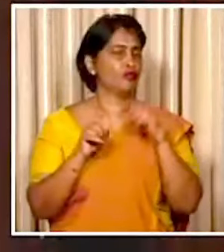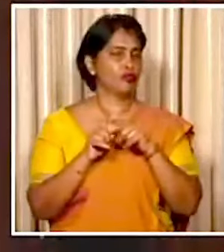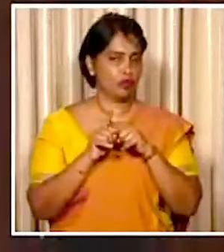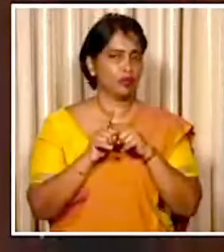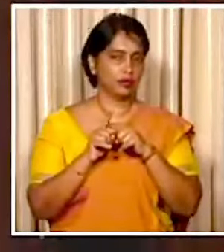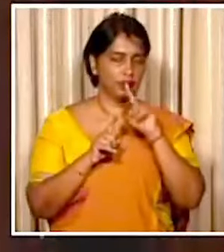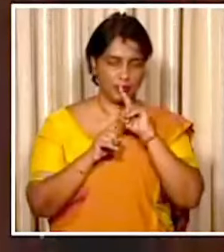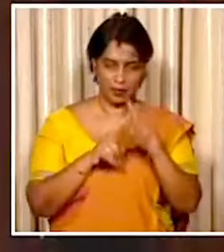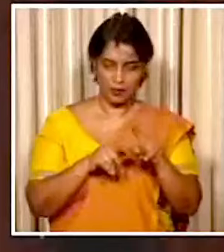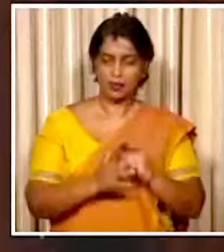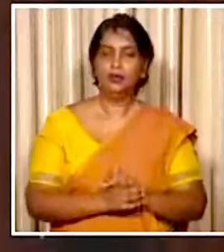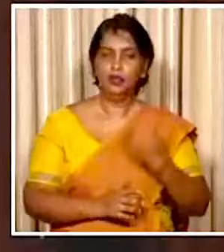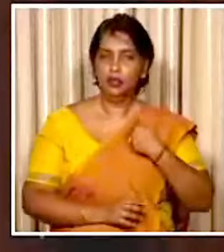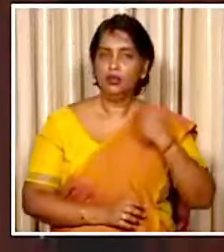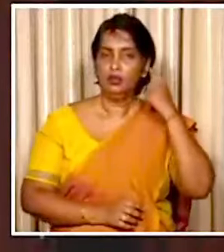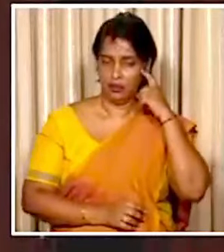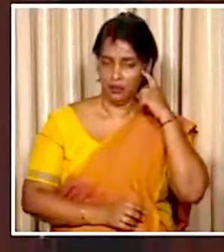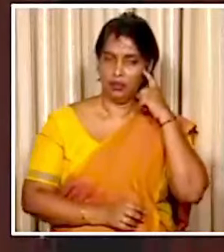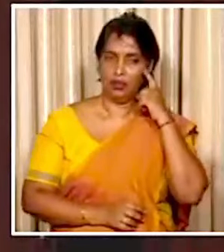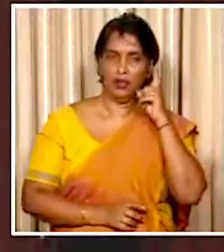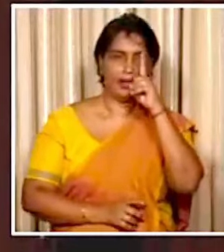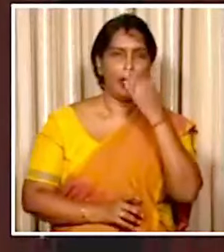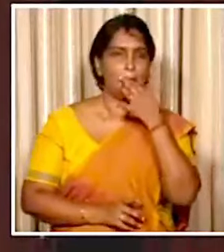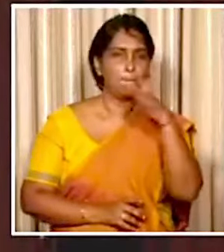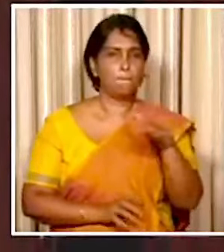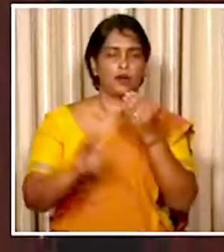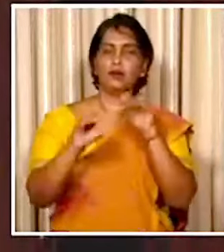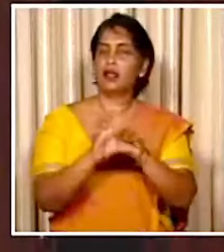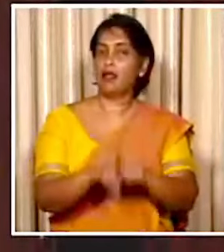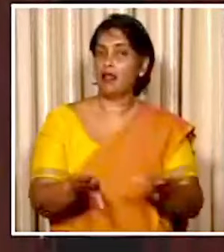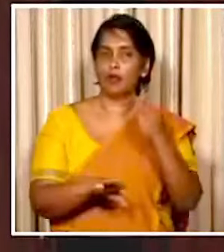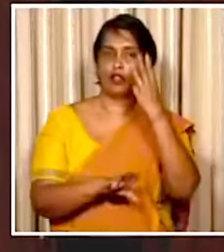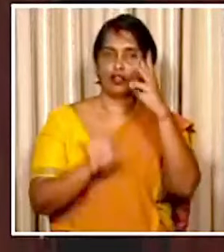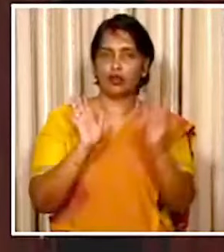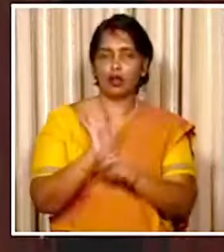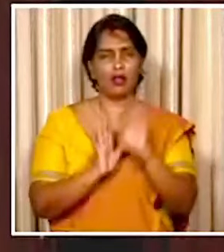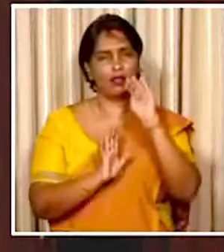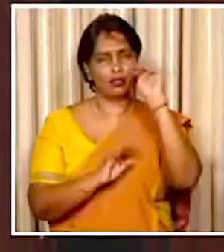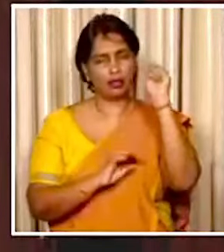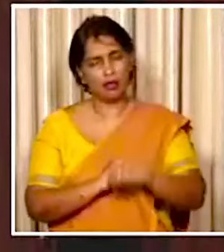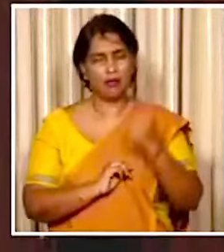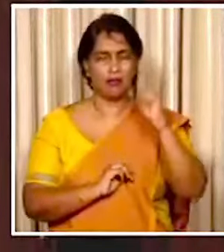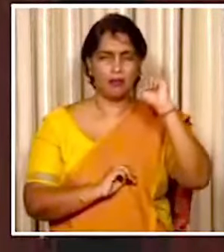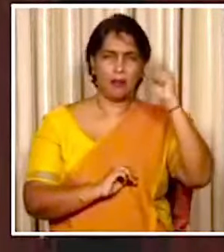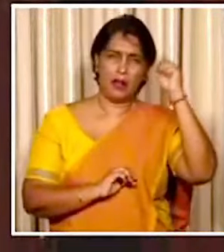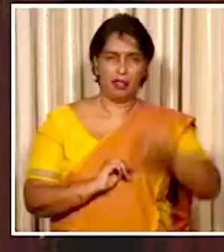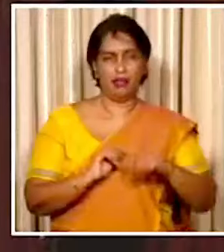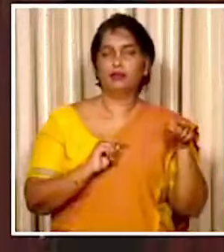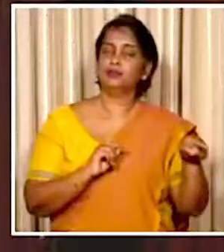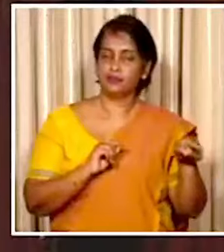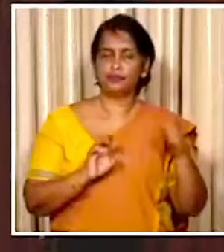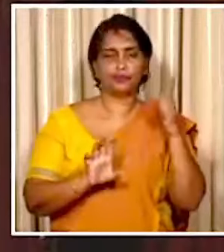යොමු කරන්නේ. අපි දන්නවා එක වසරට ඇතුල් වෙනවා ළමයි 340,000 50,000 විතර. ඒක